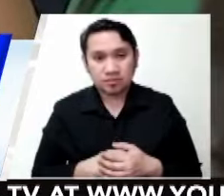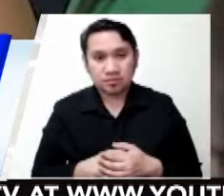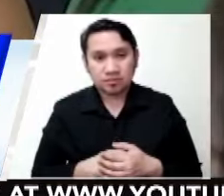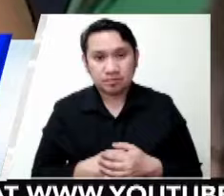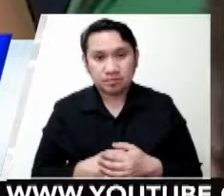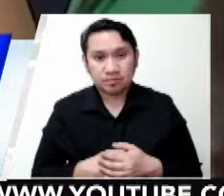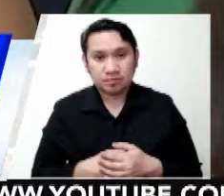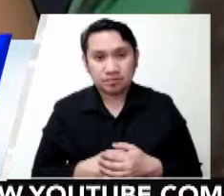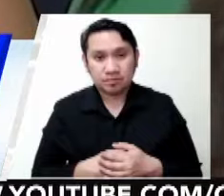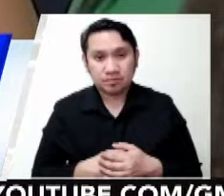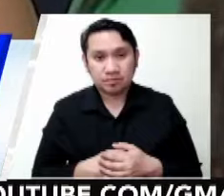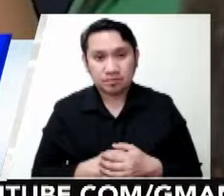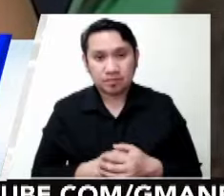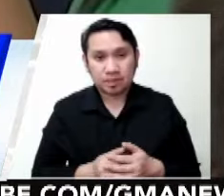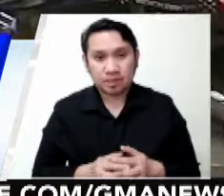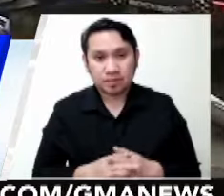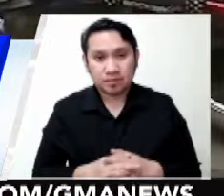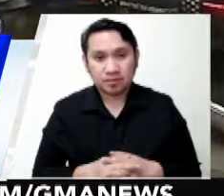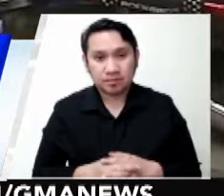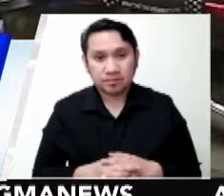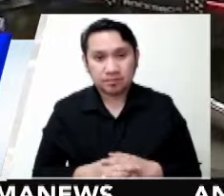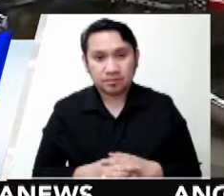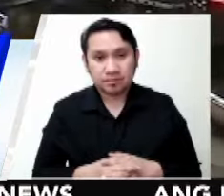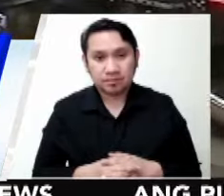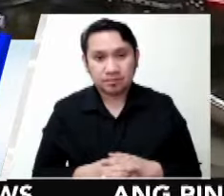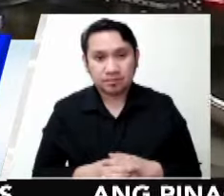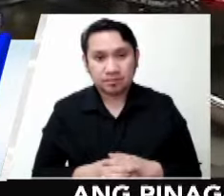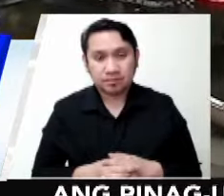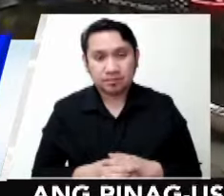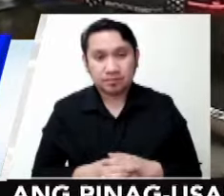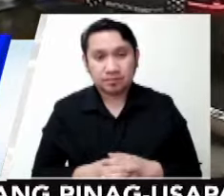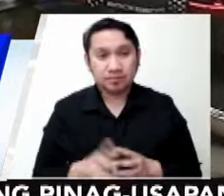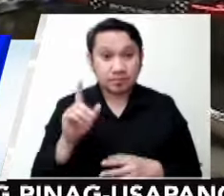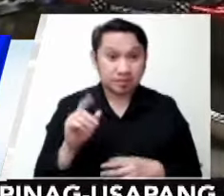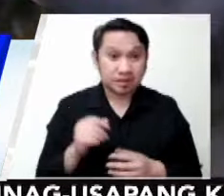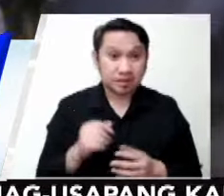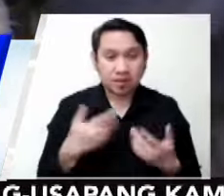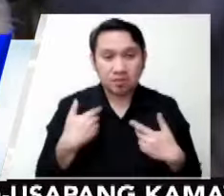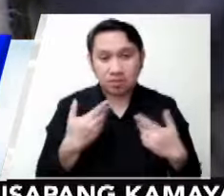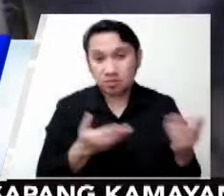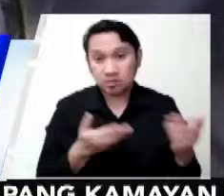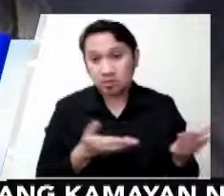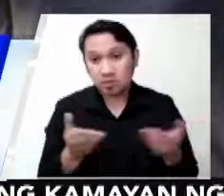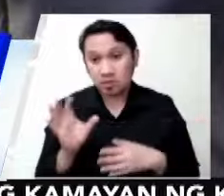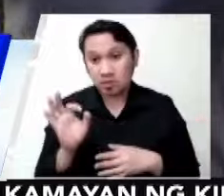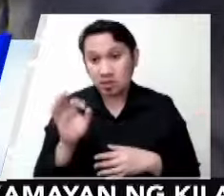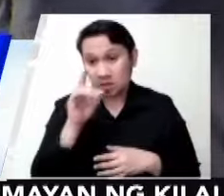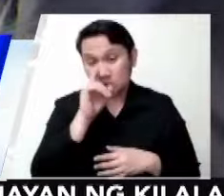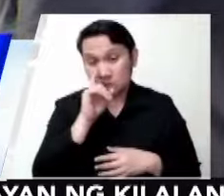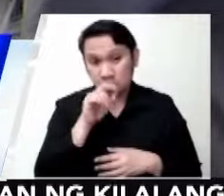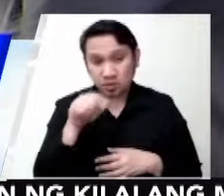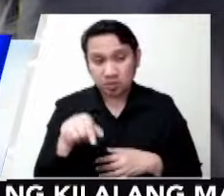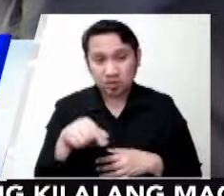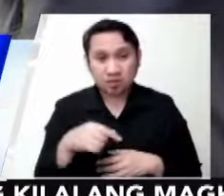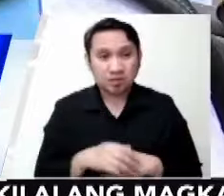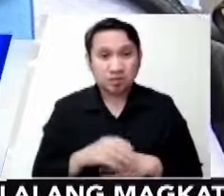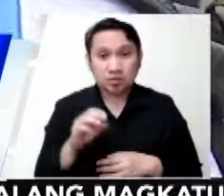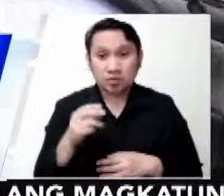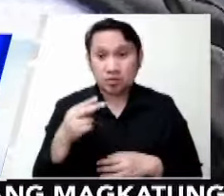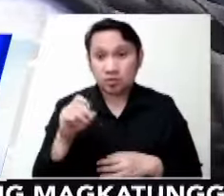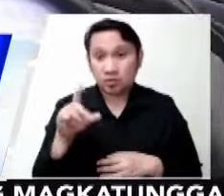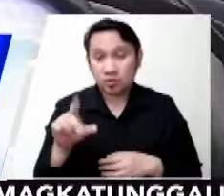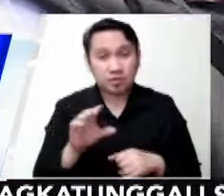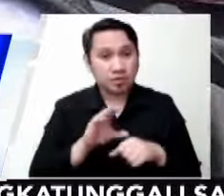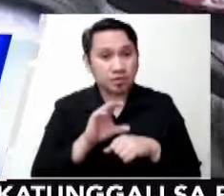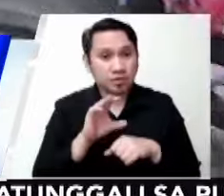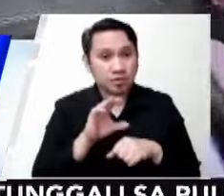kasi kami, student lang din po kami. Si Esteban naman, dinala ang kanyang 9-year-old na alagang si Chloe para ipakonsulta. First